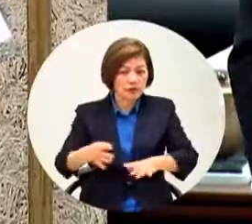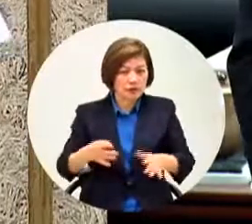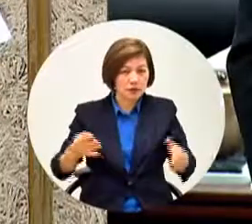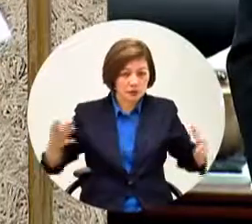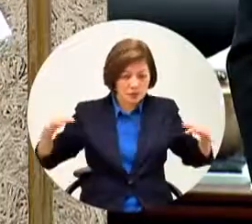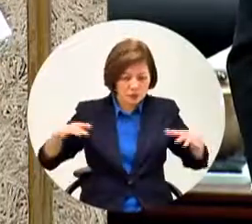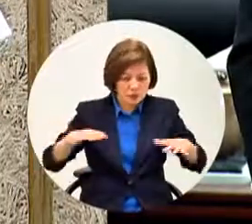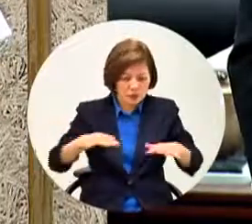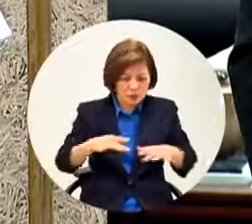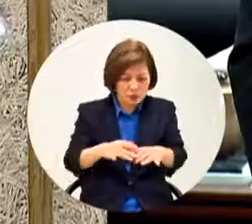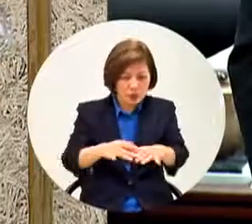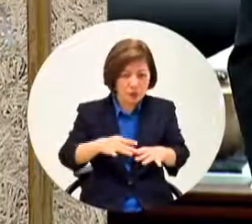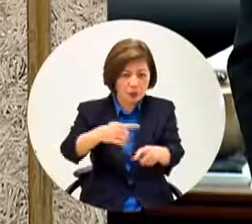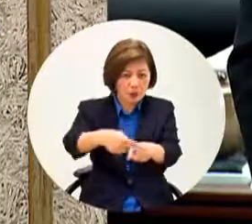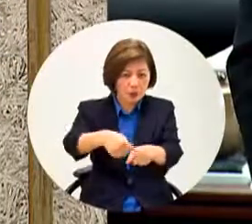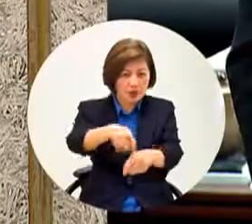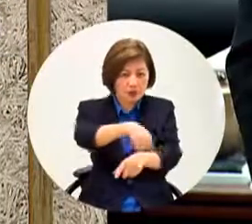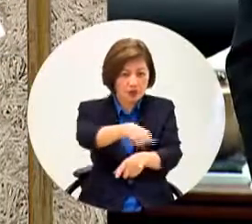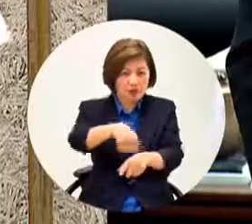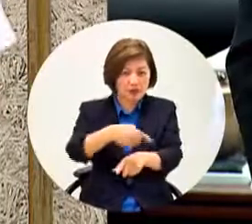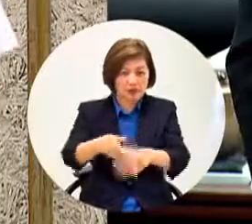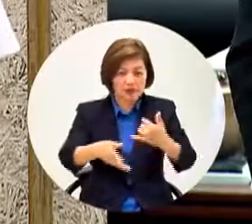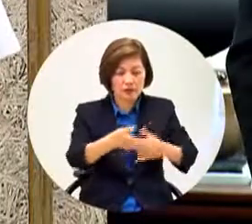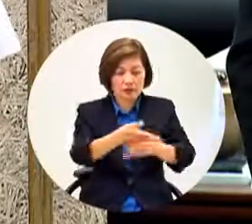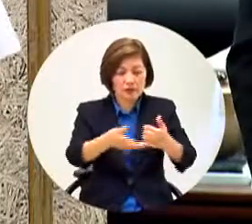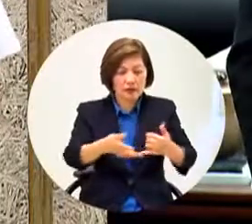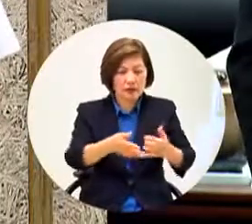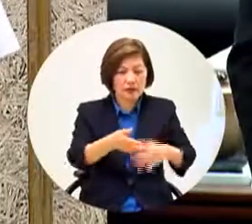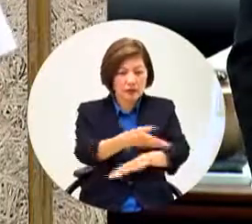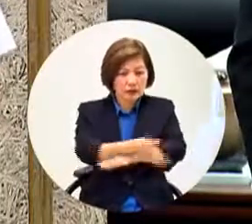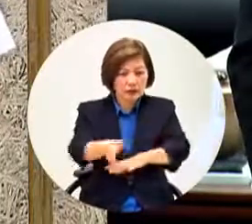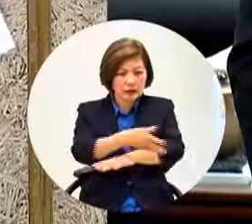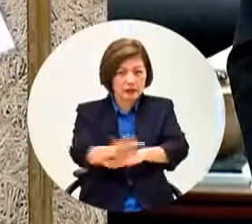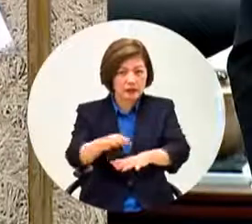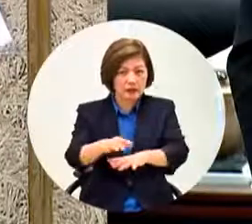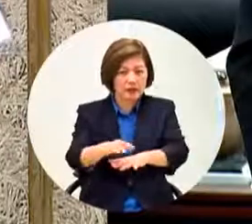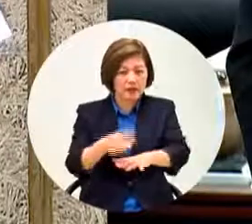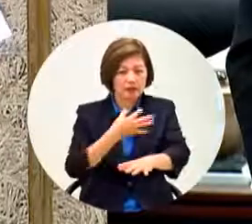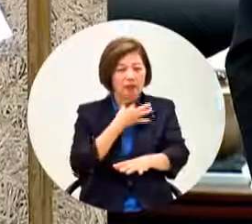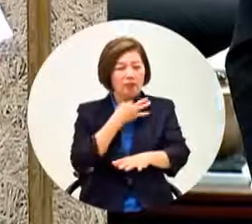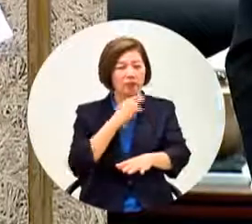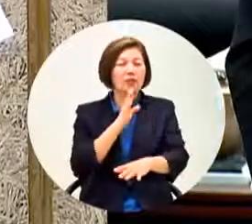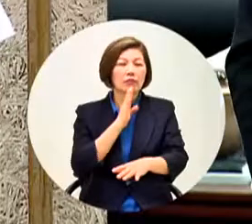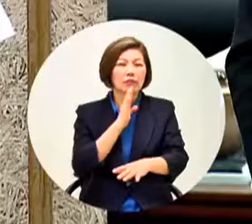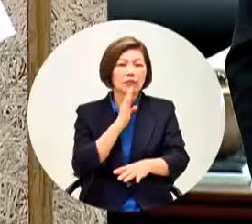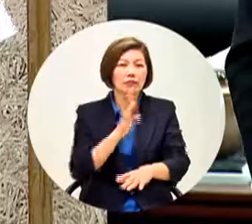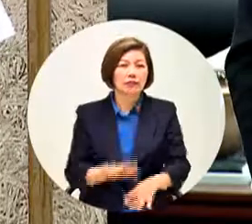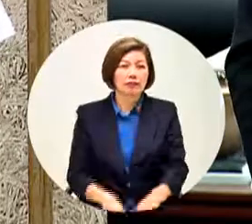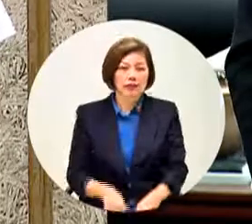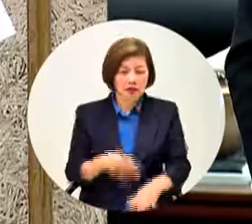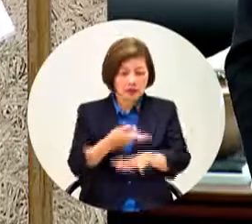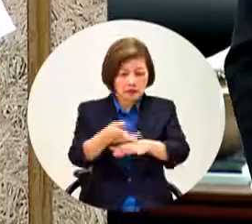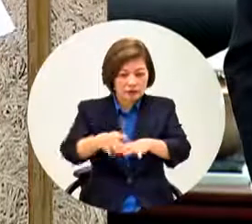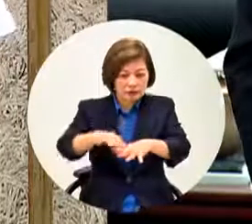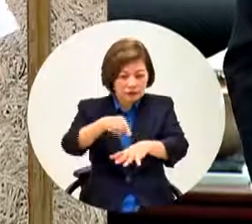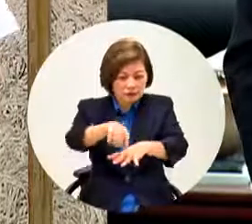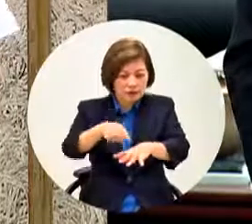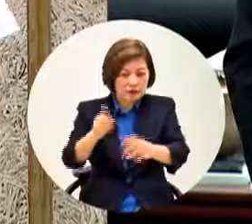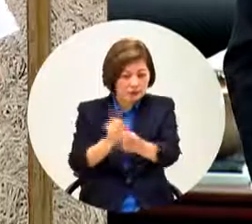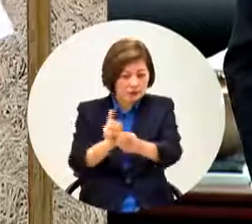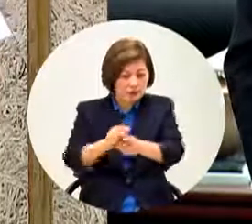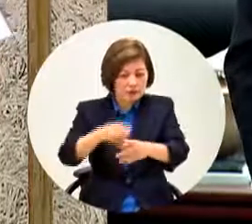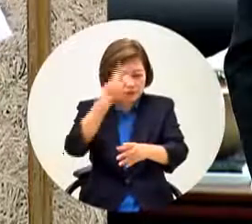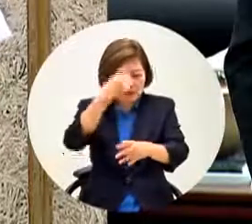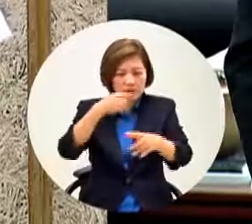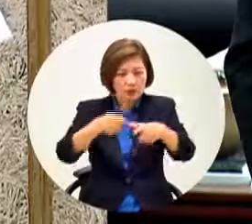它算是一个河道的一个瓶颈点。那这个地方没有拓宽，会让潮工新郡整个水位高起来，高起来